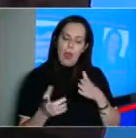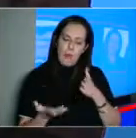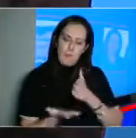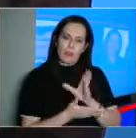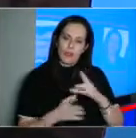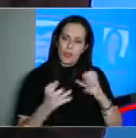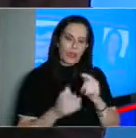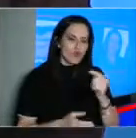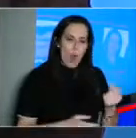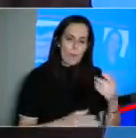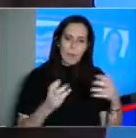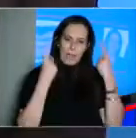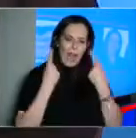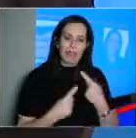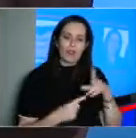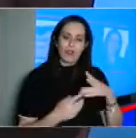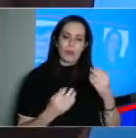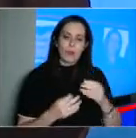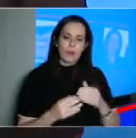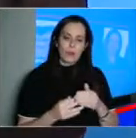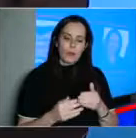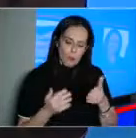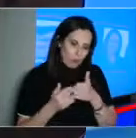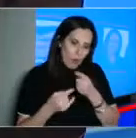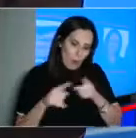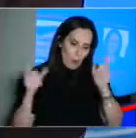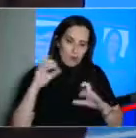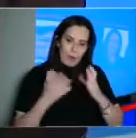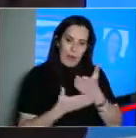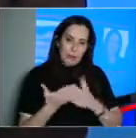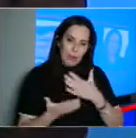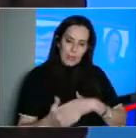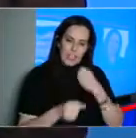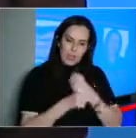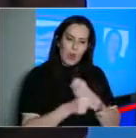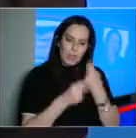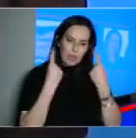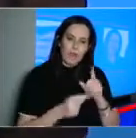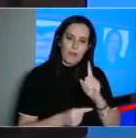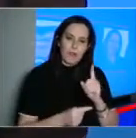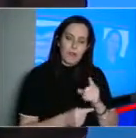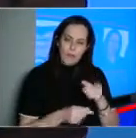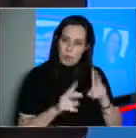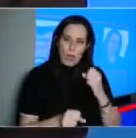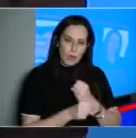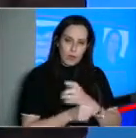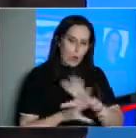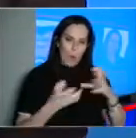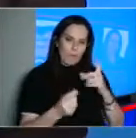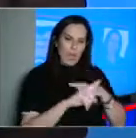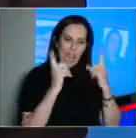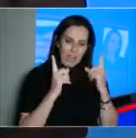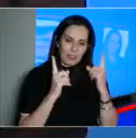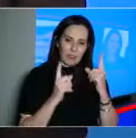קבוצות שוליים, נכון? המגזר החרדי יש לו היום שוליים רחבות, וחלקם רוצות ייצוג חרדי, והם יכולות לעשות את זה בכל מפלגה